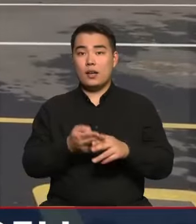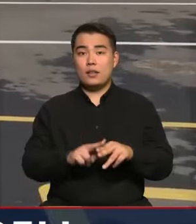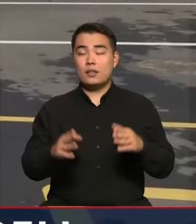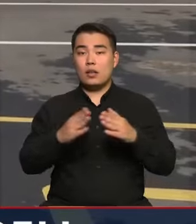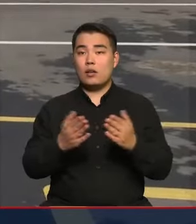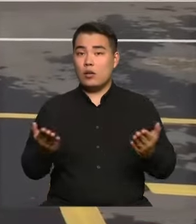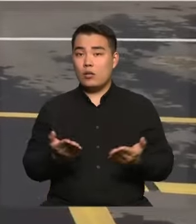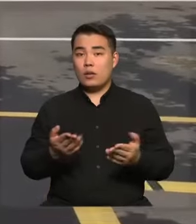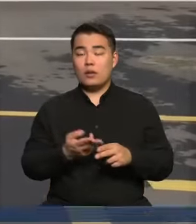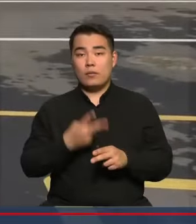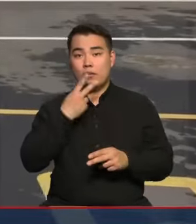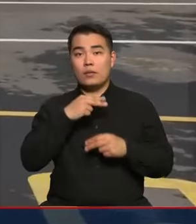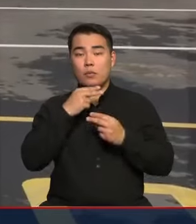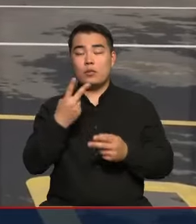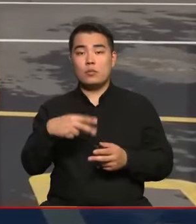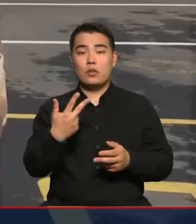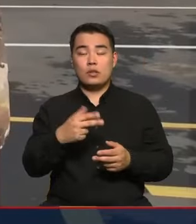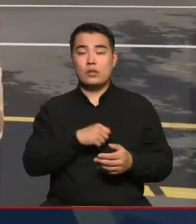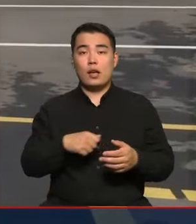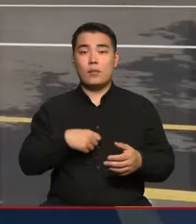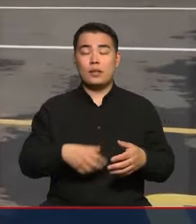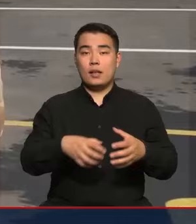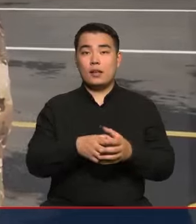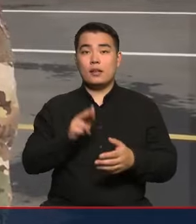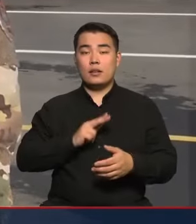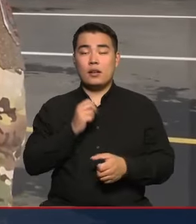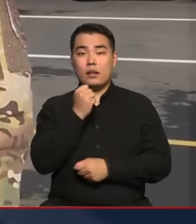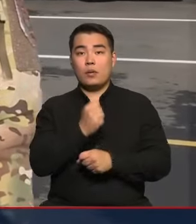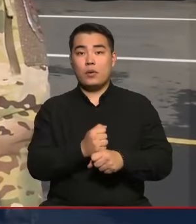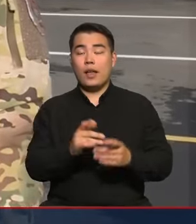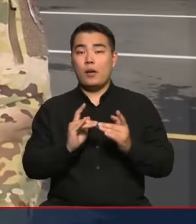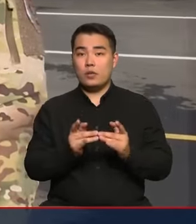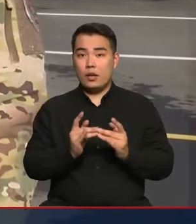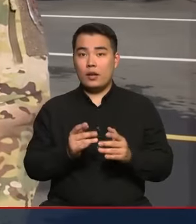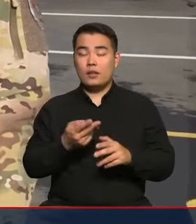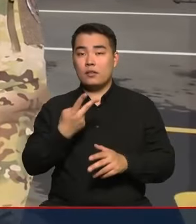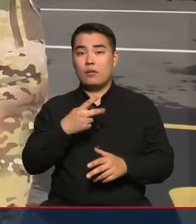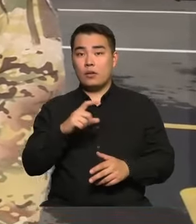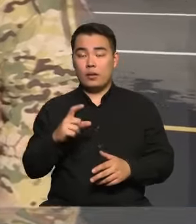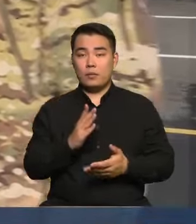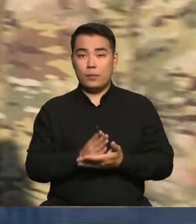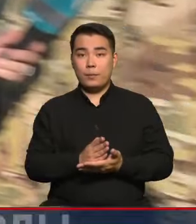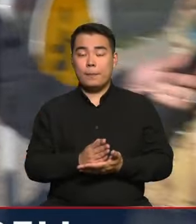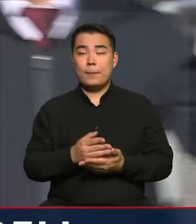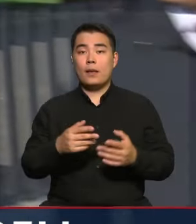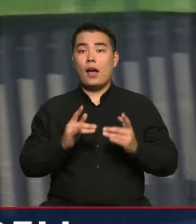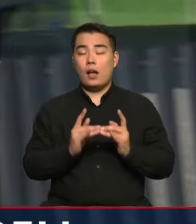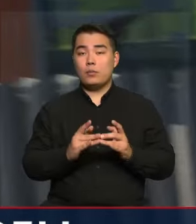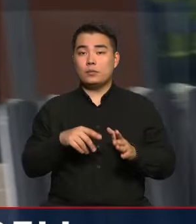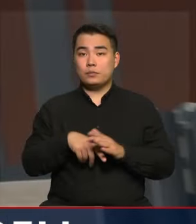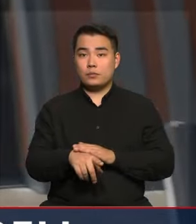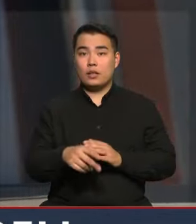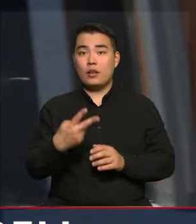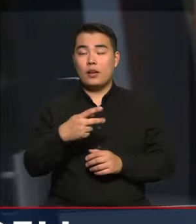ғимарат? Назарларыңызда 23-ші өрт сөндіру бөлімінің қызметкерлеріне арналған жатақхана, екі қабатты құрайды. Жатақхана ішінде